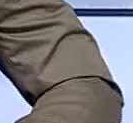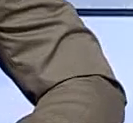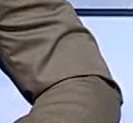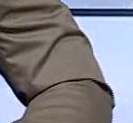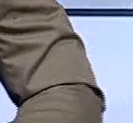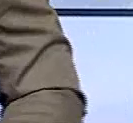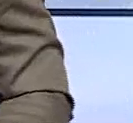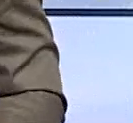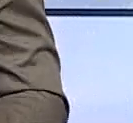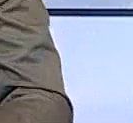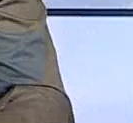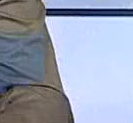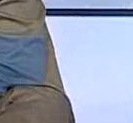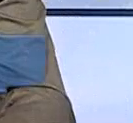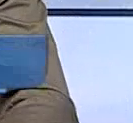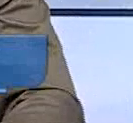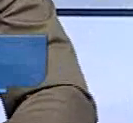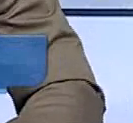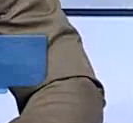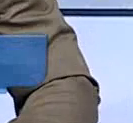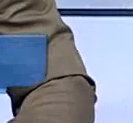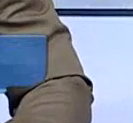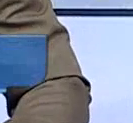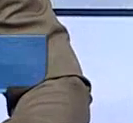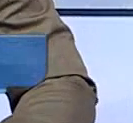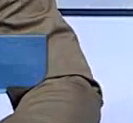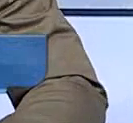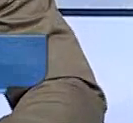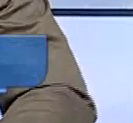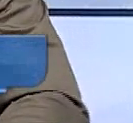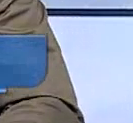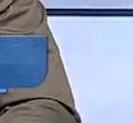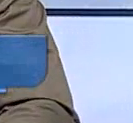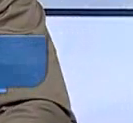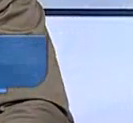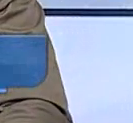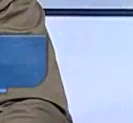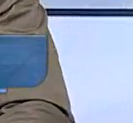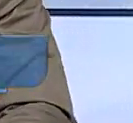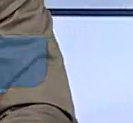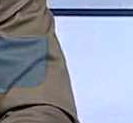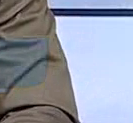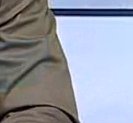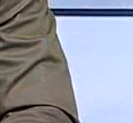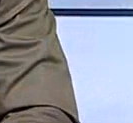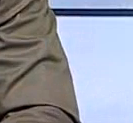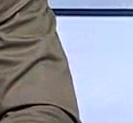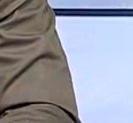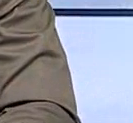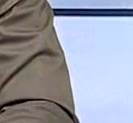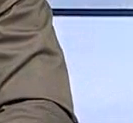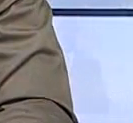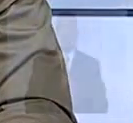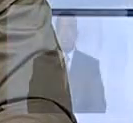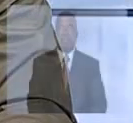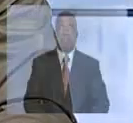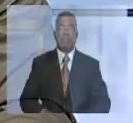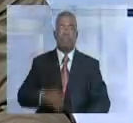Kablan Duncan. Mesdames et messieurs, bienvenue et merci de regarder RTI en nous émettant d'Abidjan